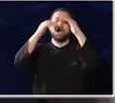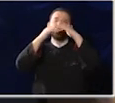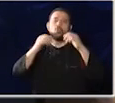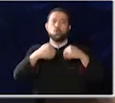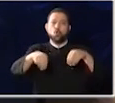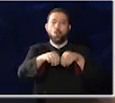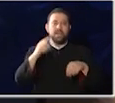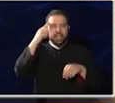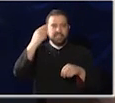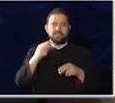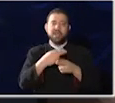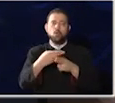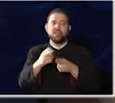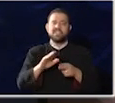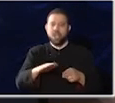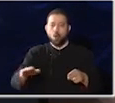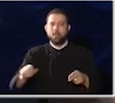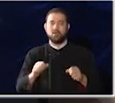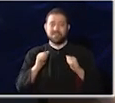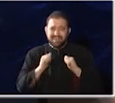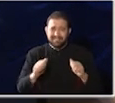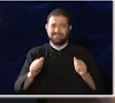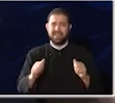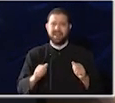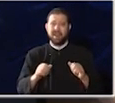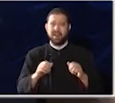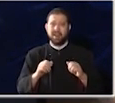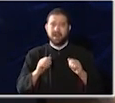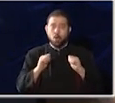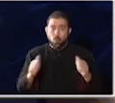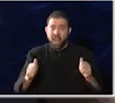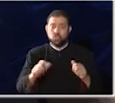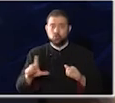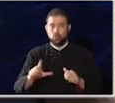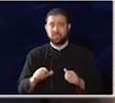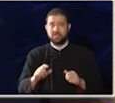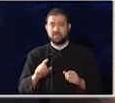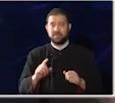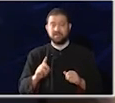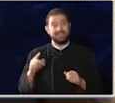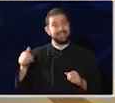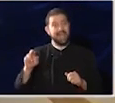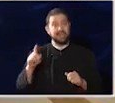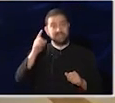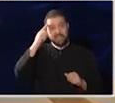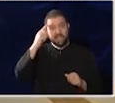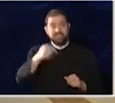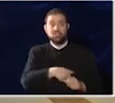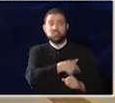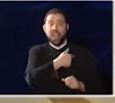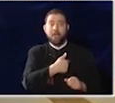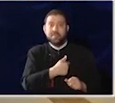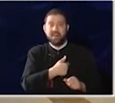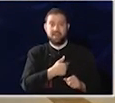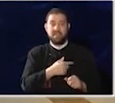cerurilor. Ne gândim la curățenia copilului, la puritatea copilului, la îndrăzneala copilului, dar haideți să ne gândim și la